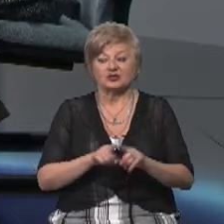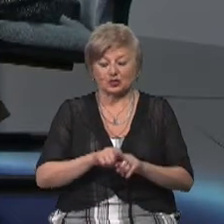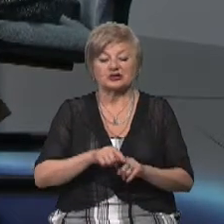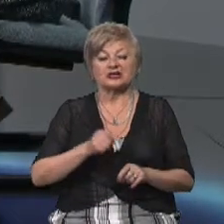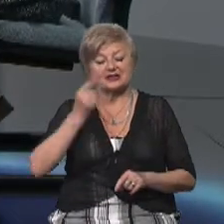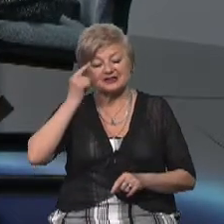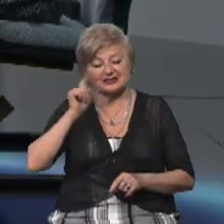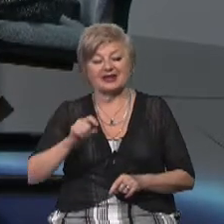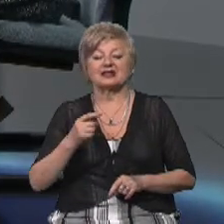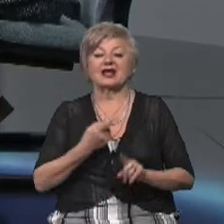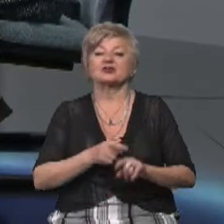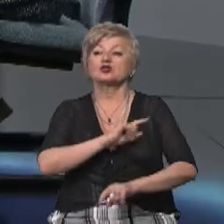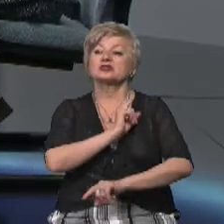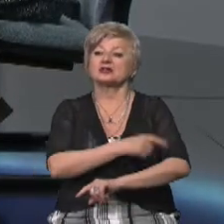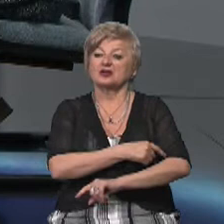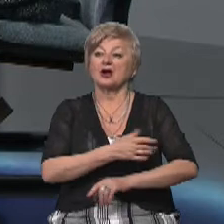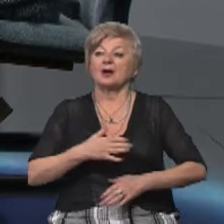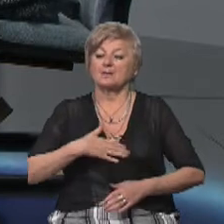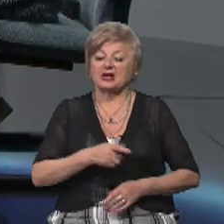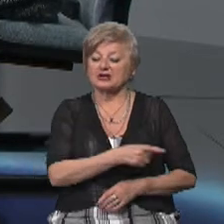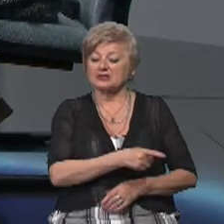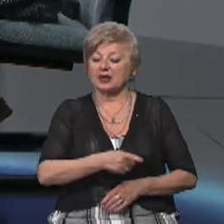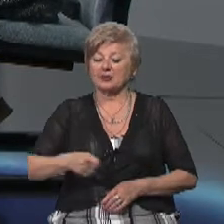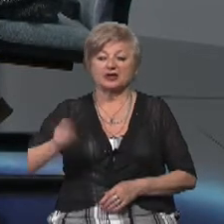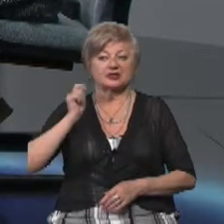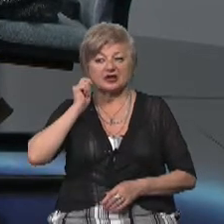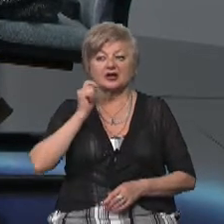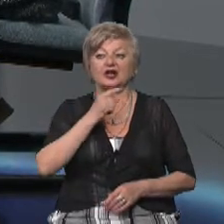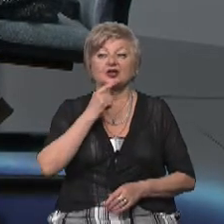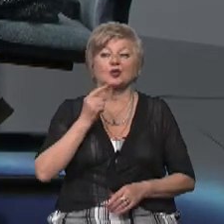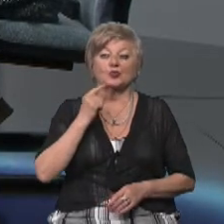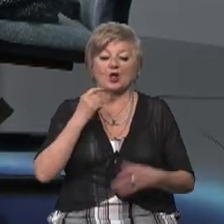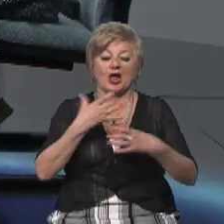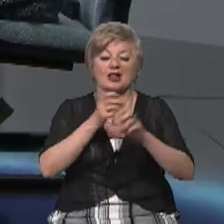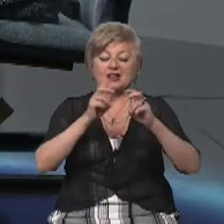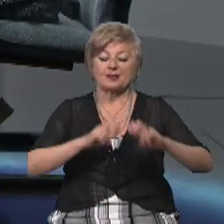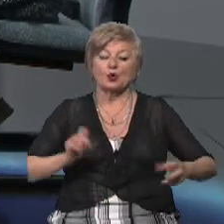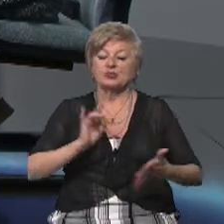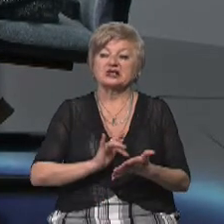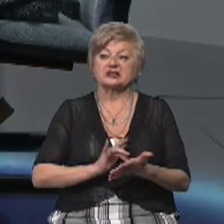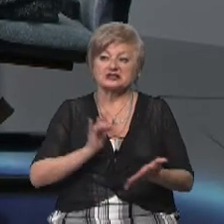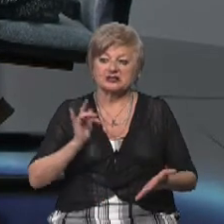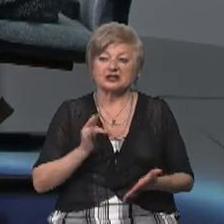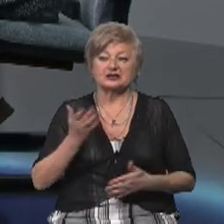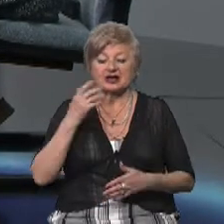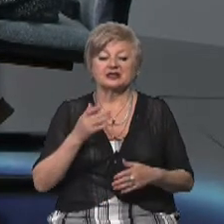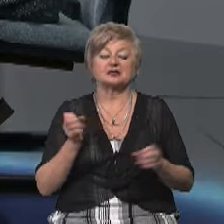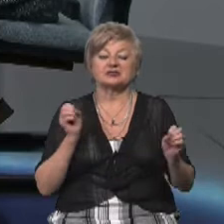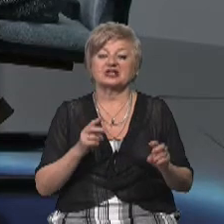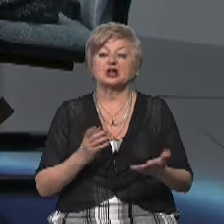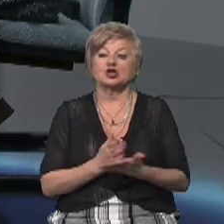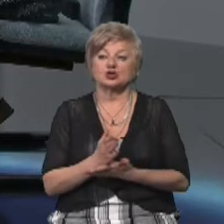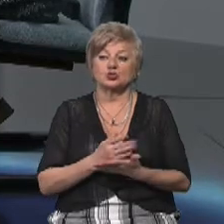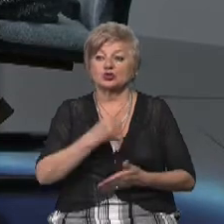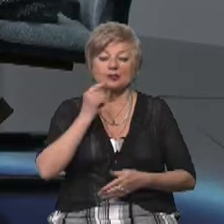сила. Мы на протяжении многих лет, мы это лабораторный центр, а раньше санэпидслужба, на протяжении